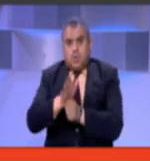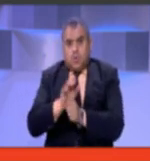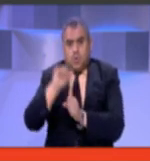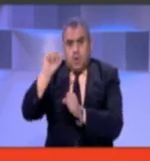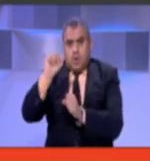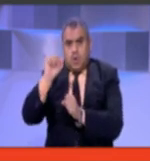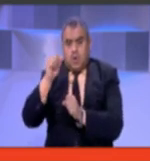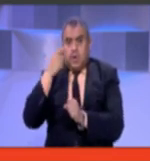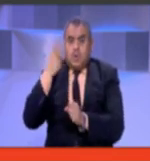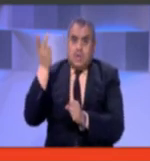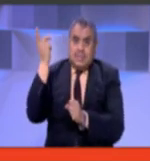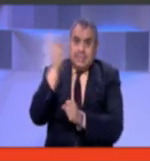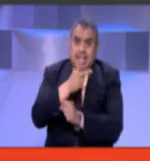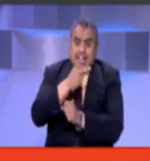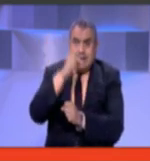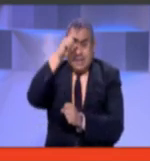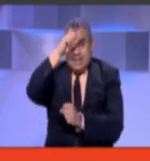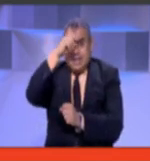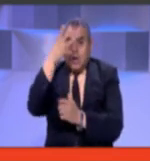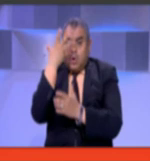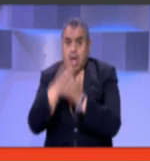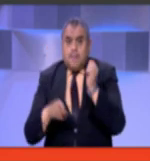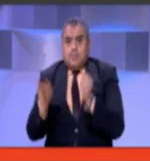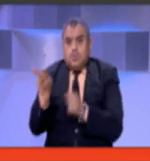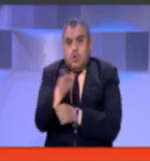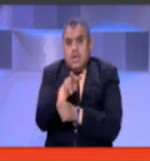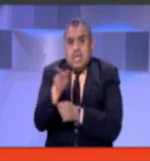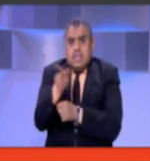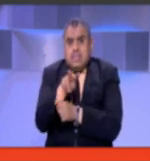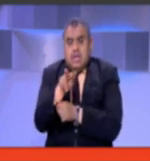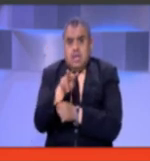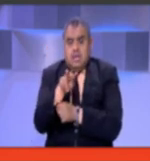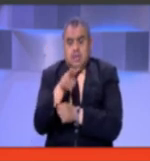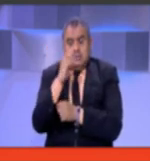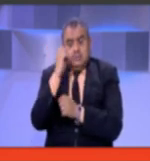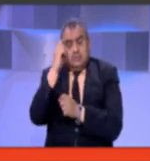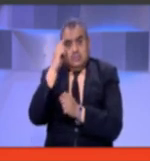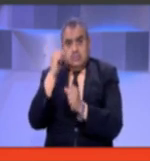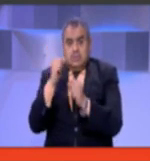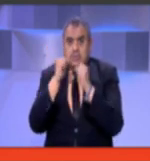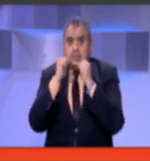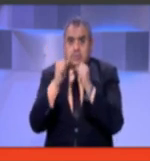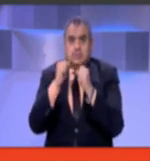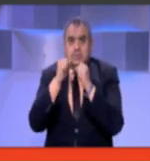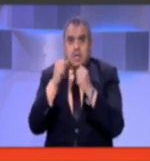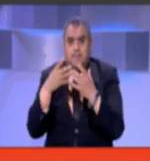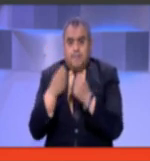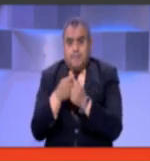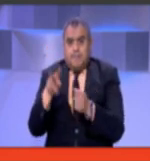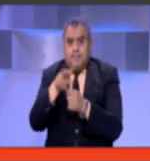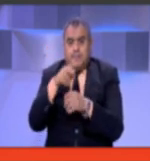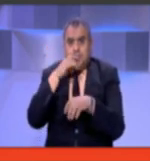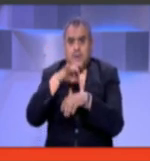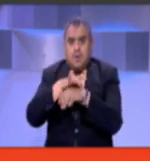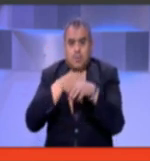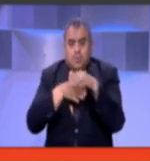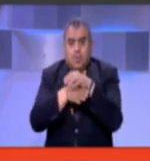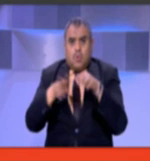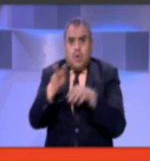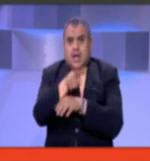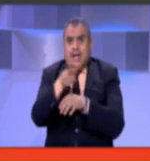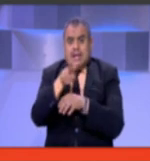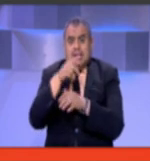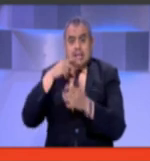والدور الأصعب ان حضرتك معاك ابنك في يعني في نفس الأوضة وفي نفس الحجر.